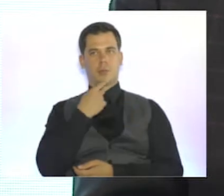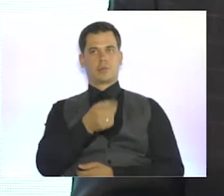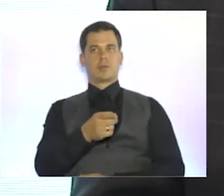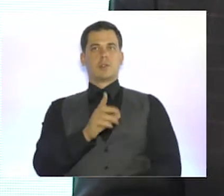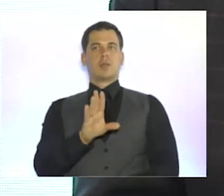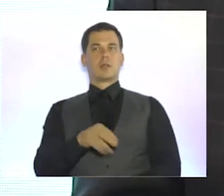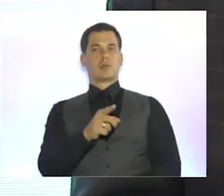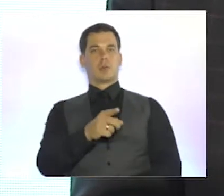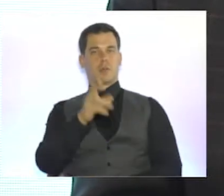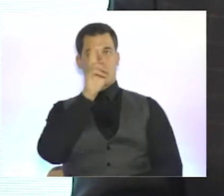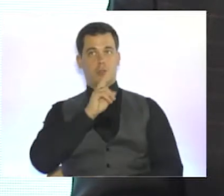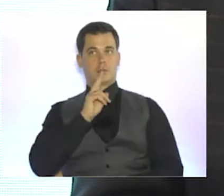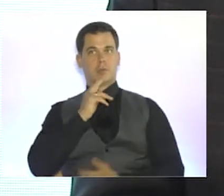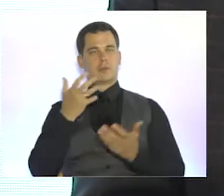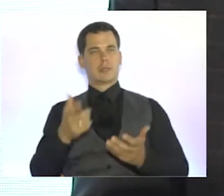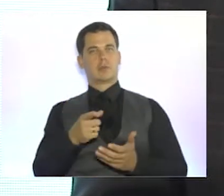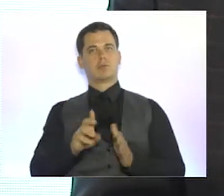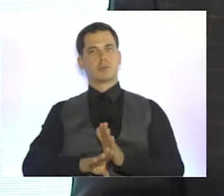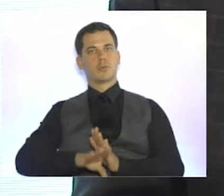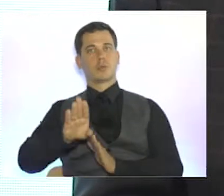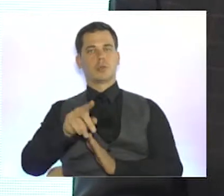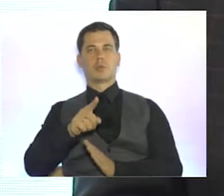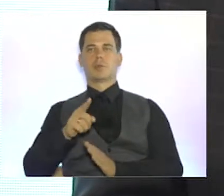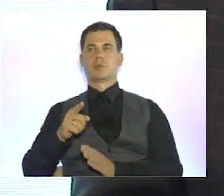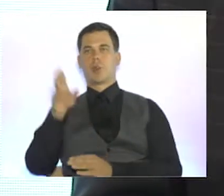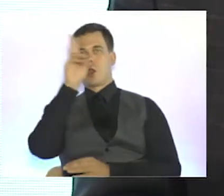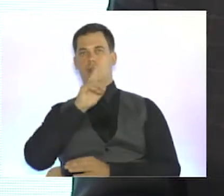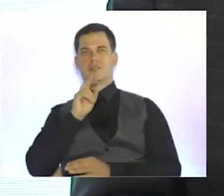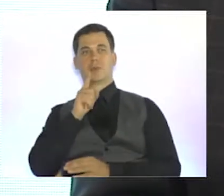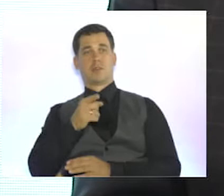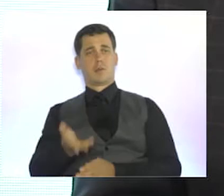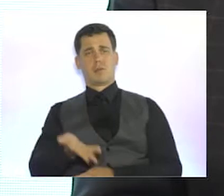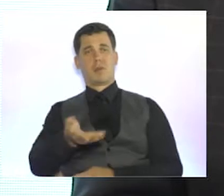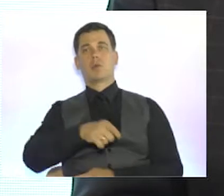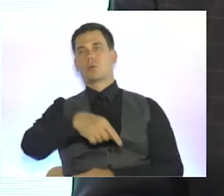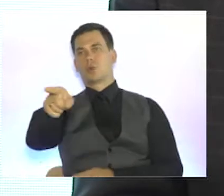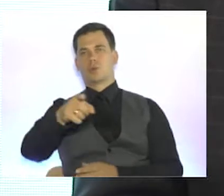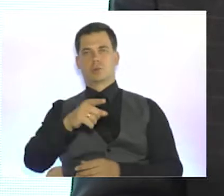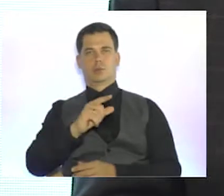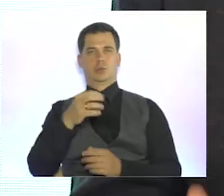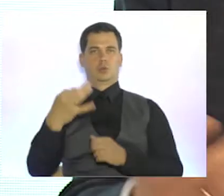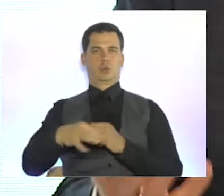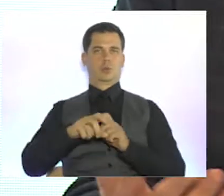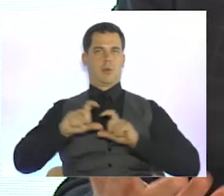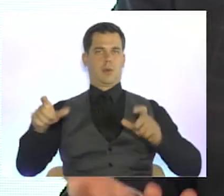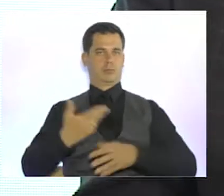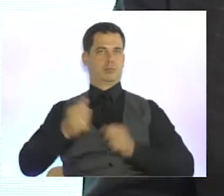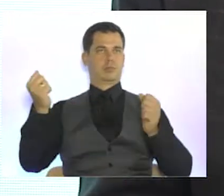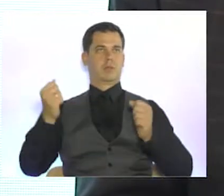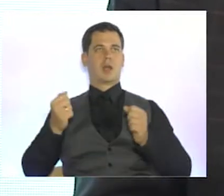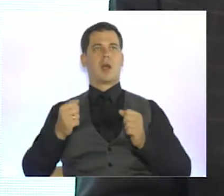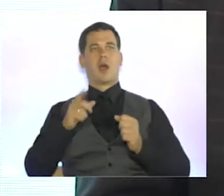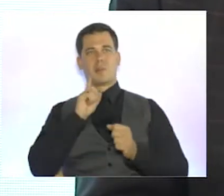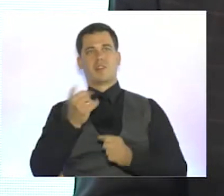aspiracje popychają dzieci do tego, aby kończyły niekoniecznie wybierane przez siebie kierunki studiów. po to